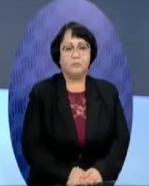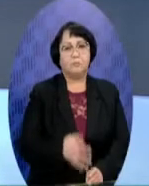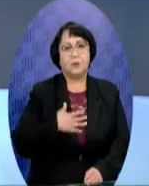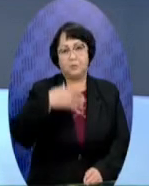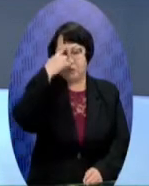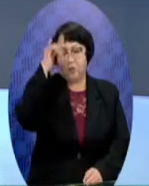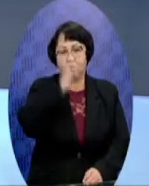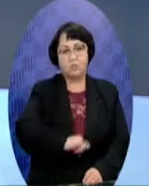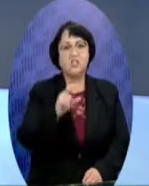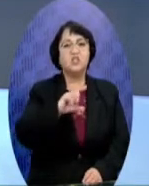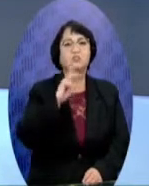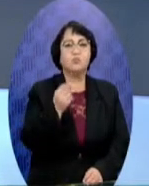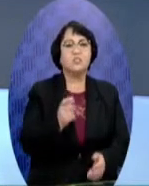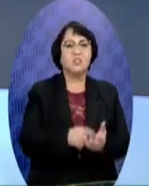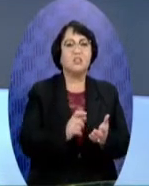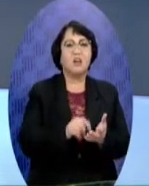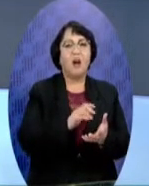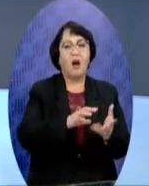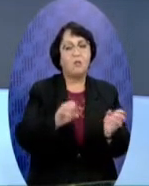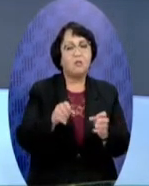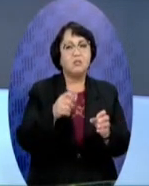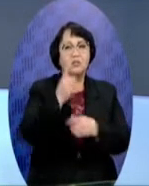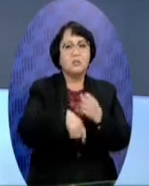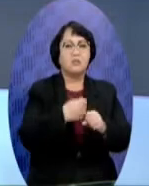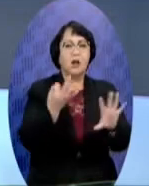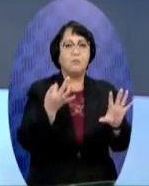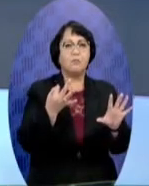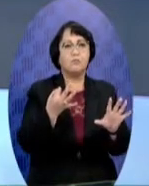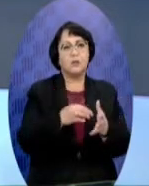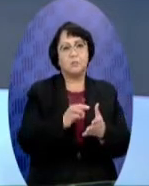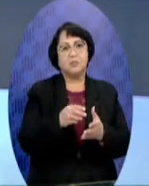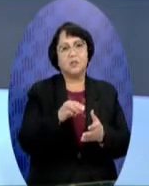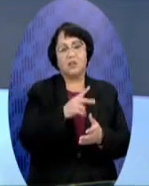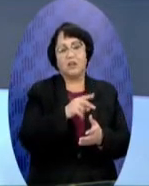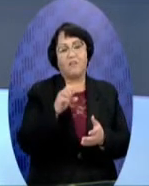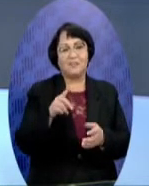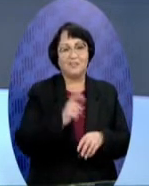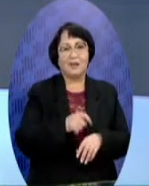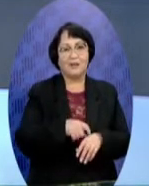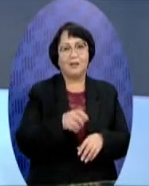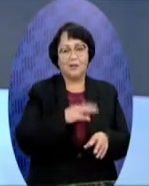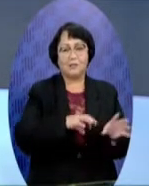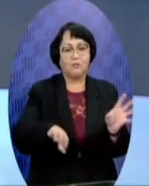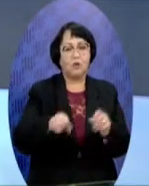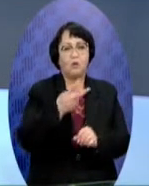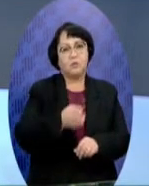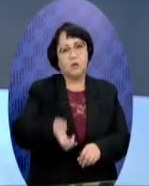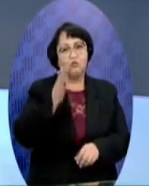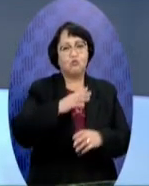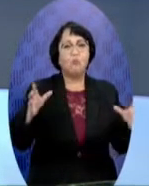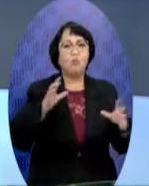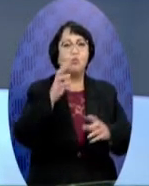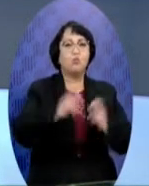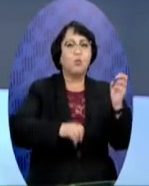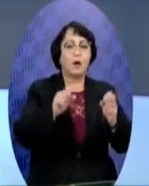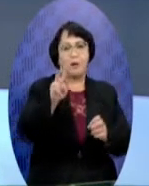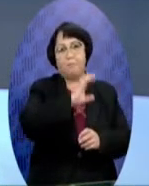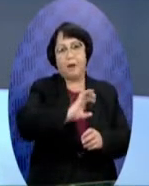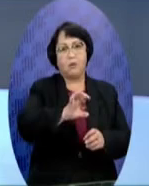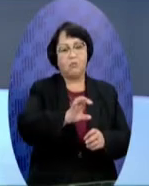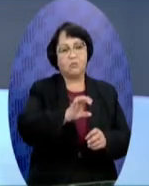Манай улсын эрчим хүчний нийт хэрэглээ жилдээ 8 тэрбум гаруй киловатт цаг хүрч байна. Үүний дийлэнхийг 200 гаруй томоохон үйлдвэр аж ахуйн нэгжид хэрэглэж эхдэг байна.